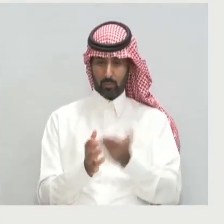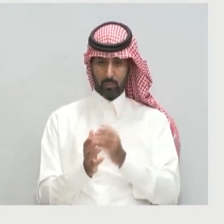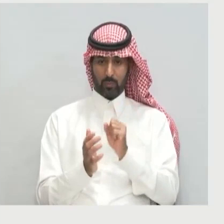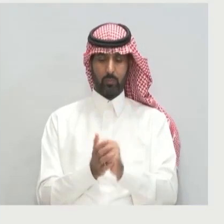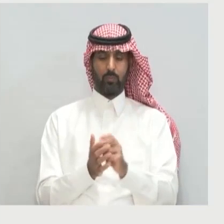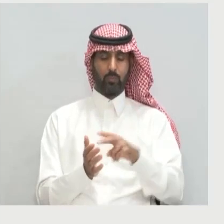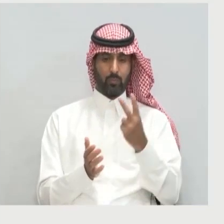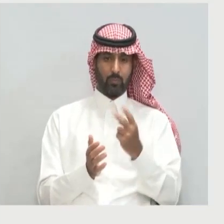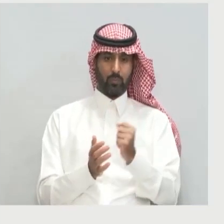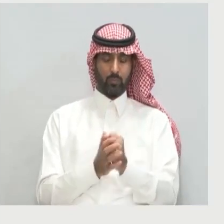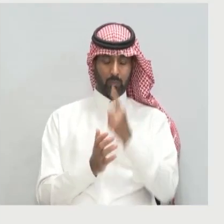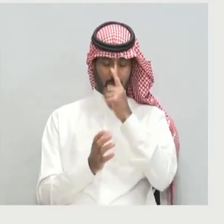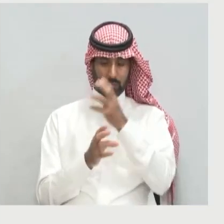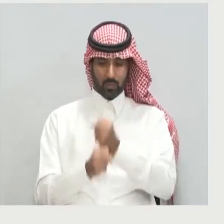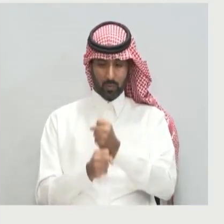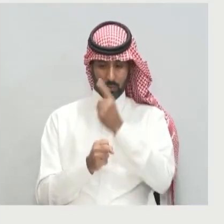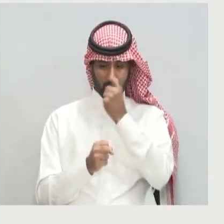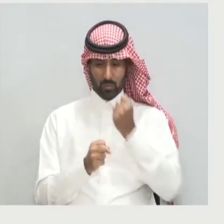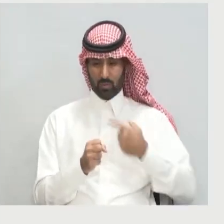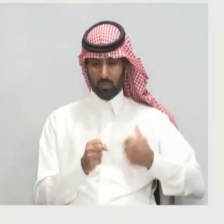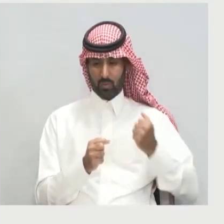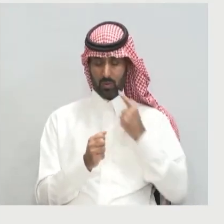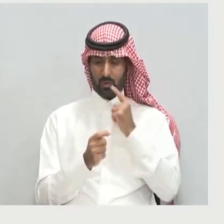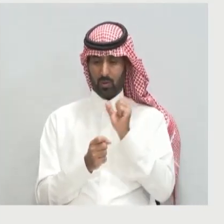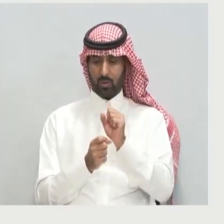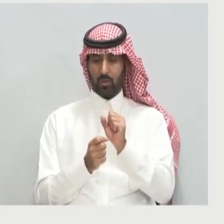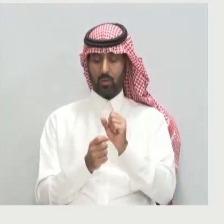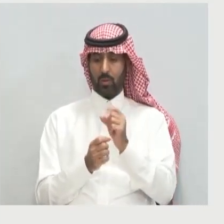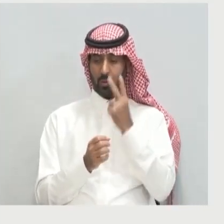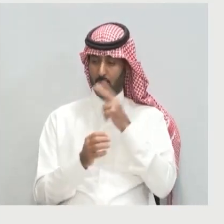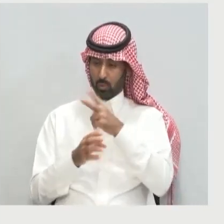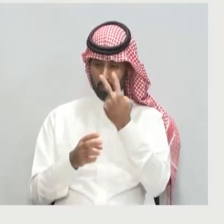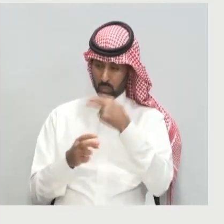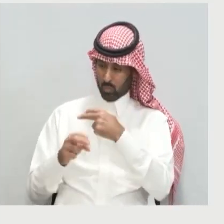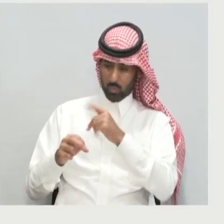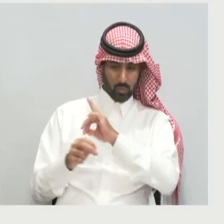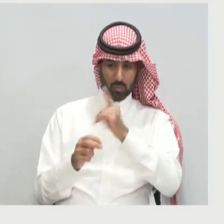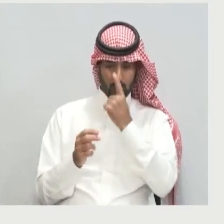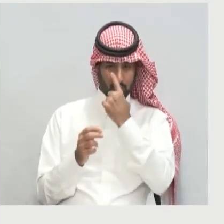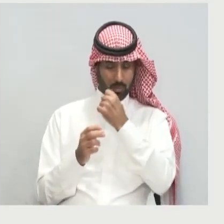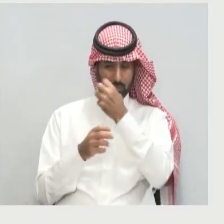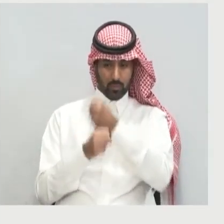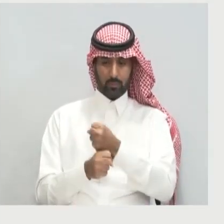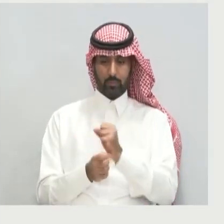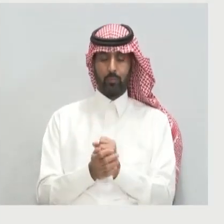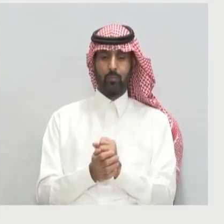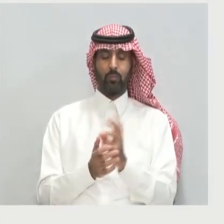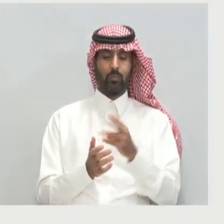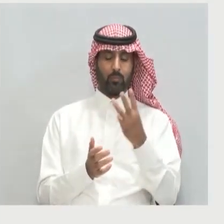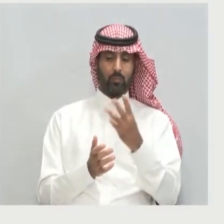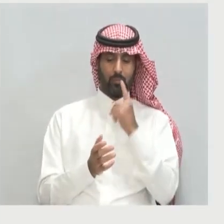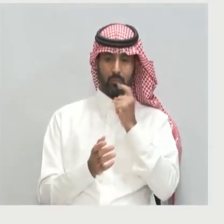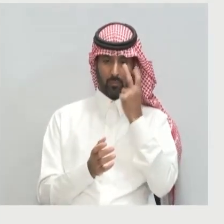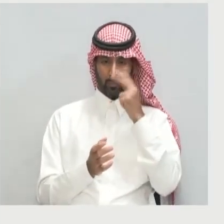ثانيا احمي معلوماتك الشخصيه ولا تجعلها متاحه عبر الانترنت ثالثا